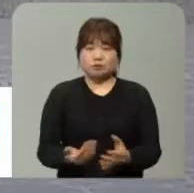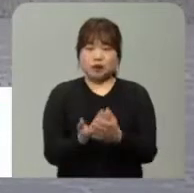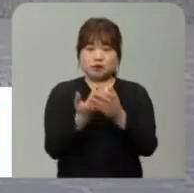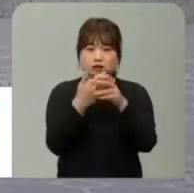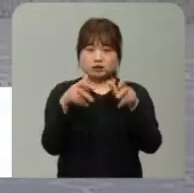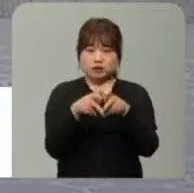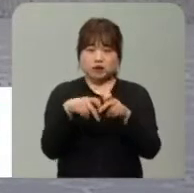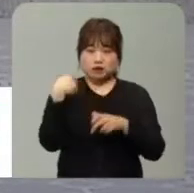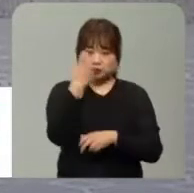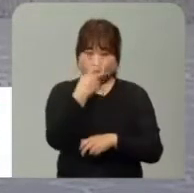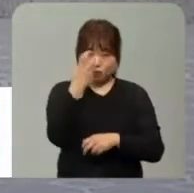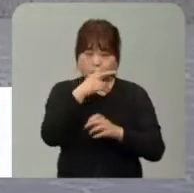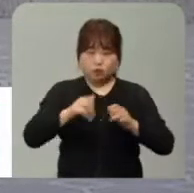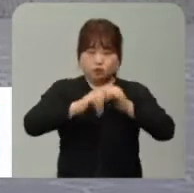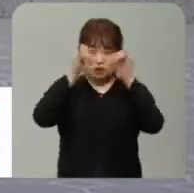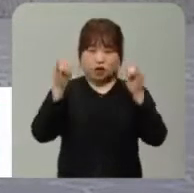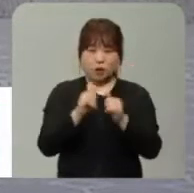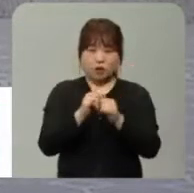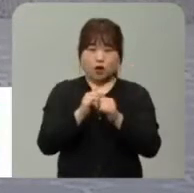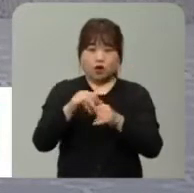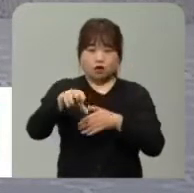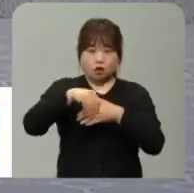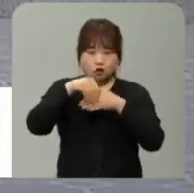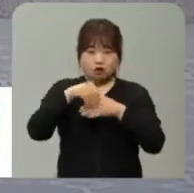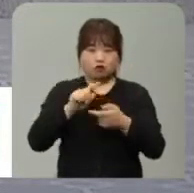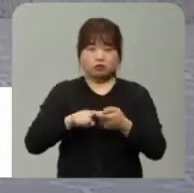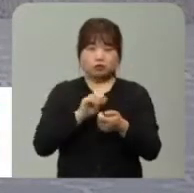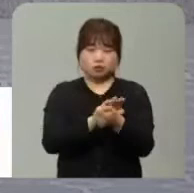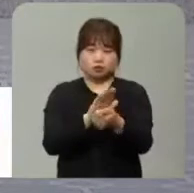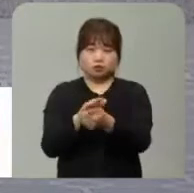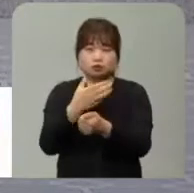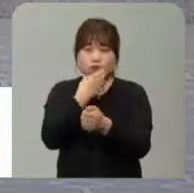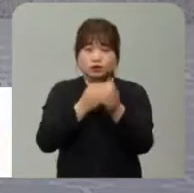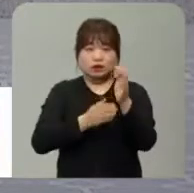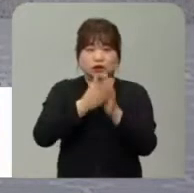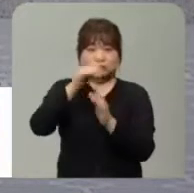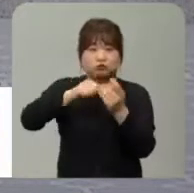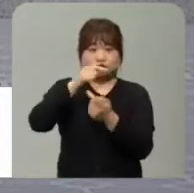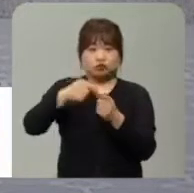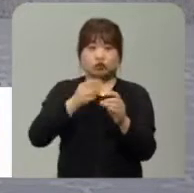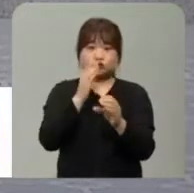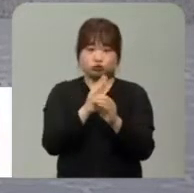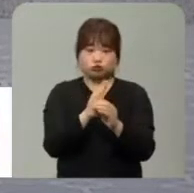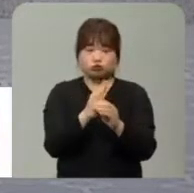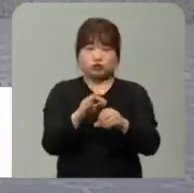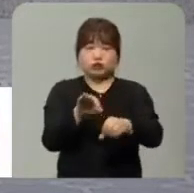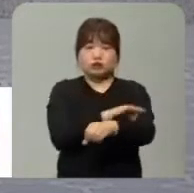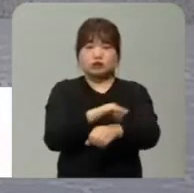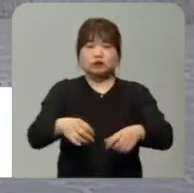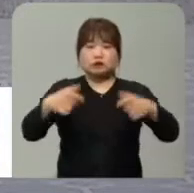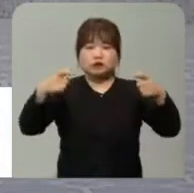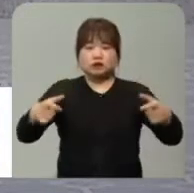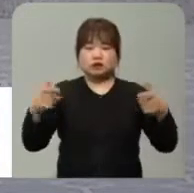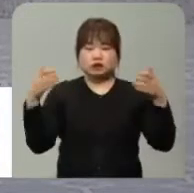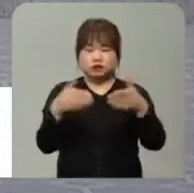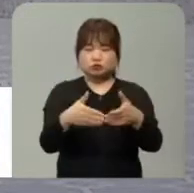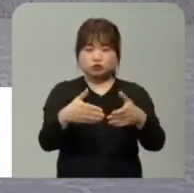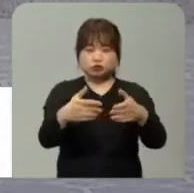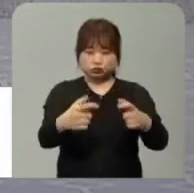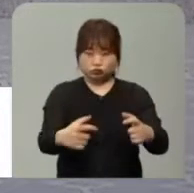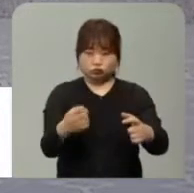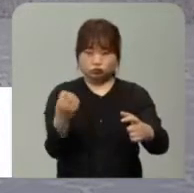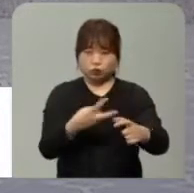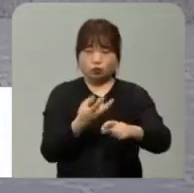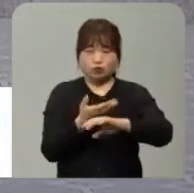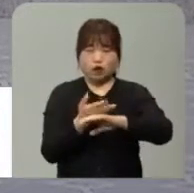발달장애인을 돌보고 사회 적응을 돕는 다양한 형태의 복지시설이 운영되고 있는데요. 특정 지역에 집중이 된 데다 여러